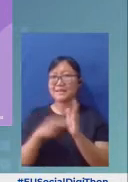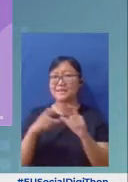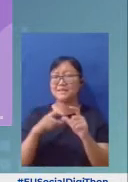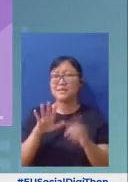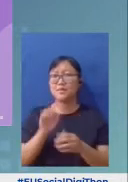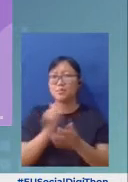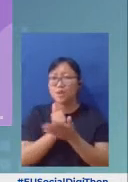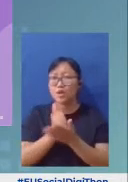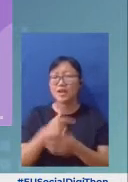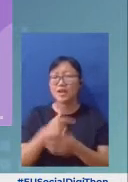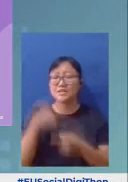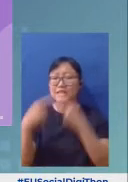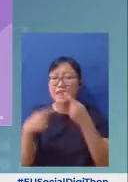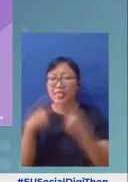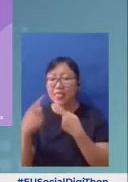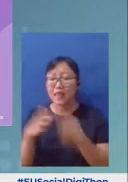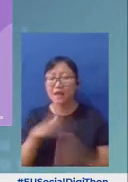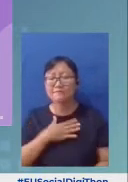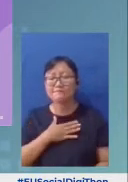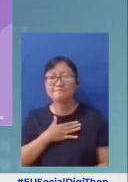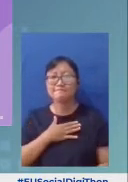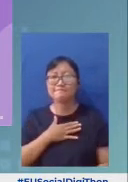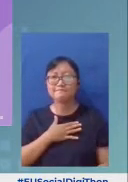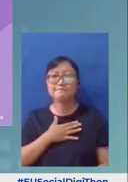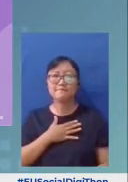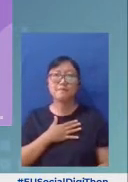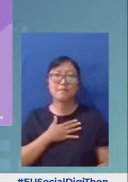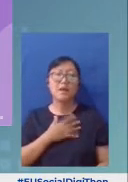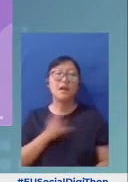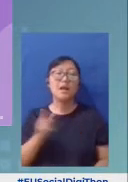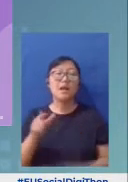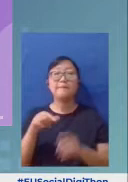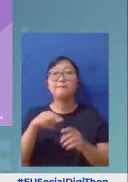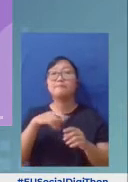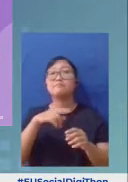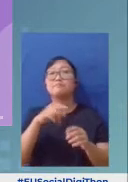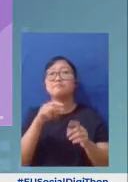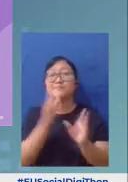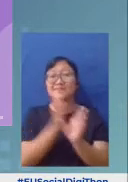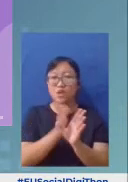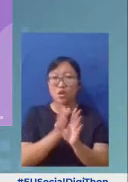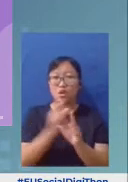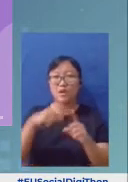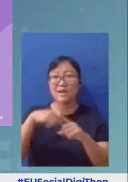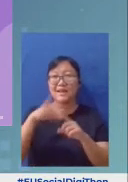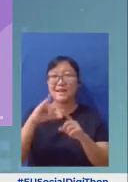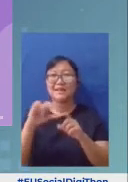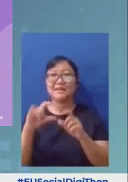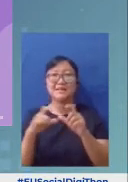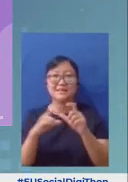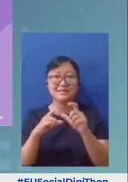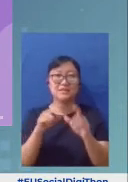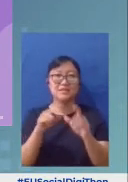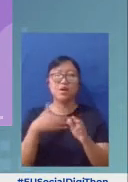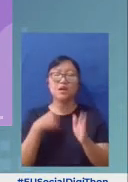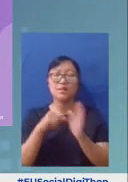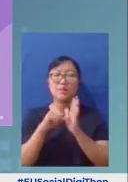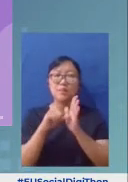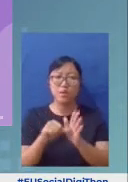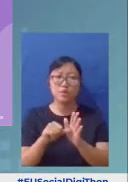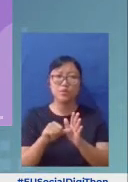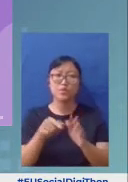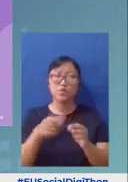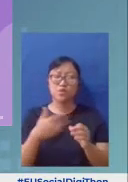klinis, maka akan membantunya baik dari sisi promotif ya, artinya melakukan edukasi atau segala